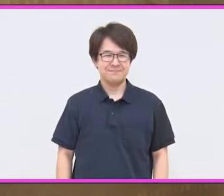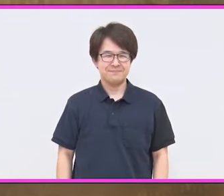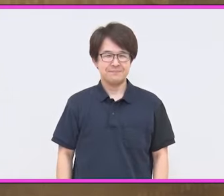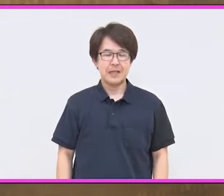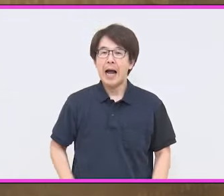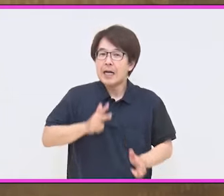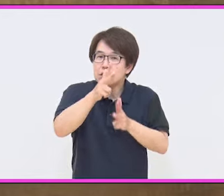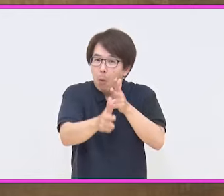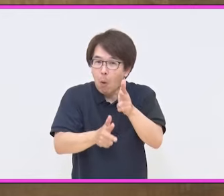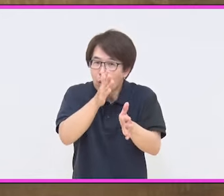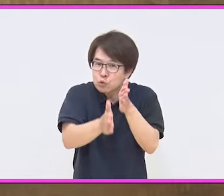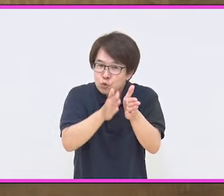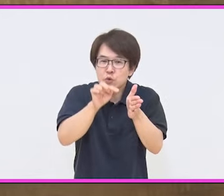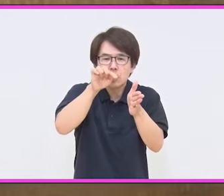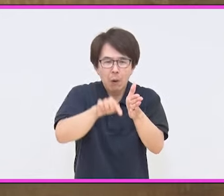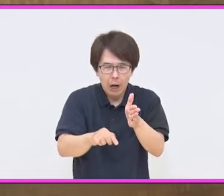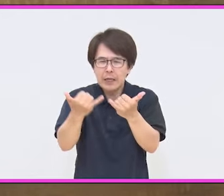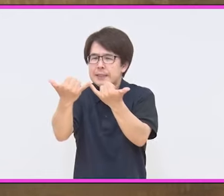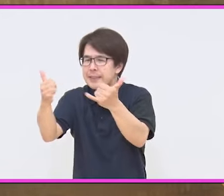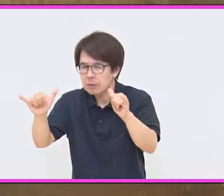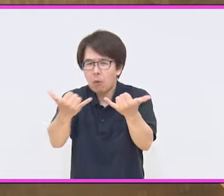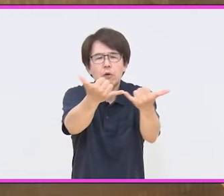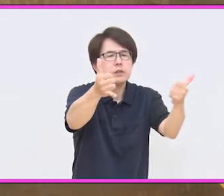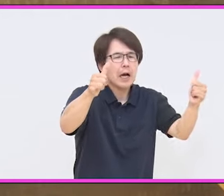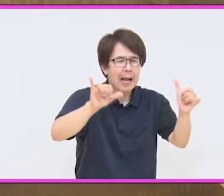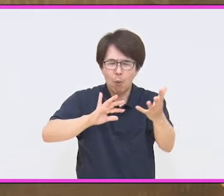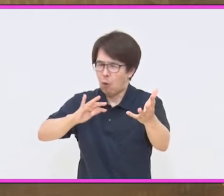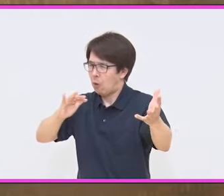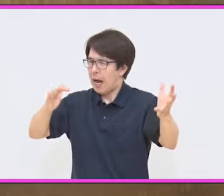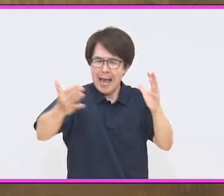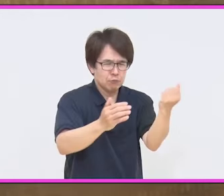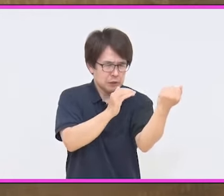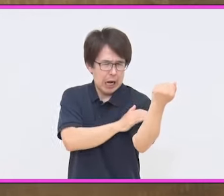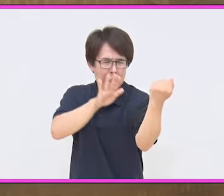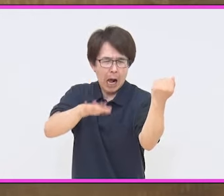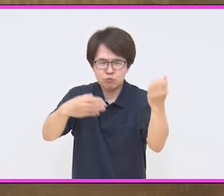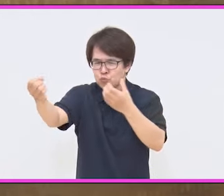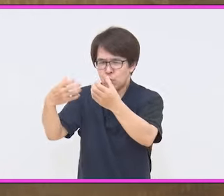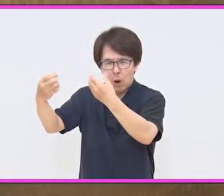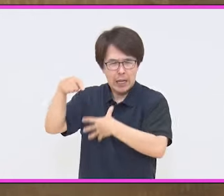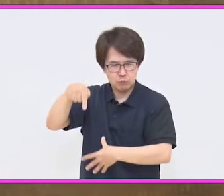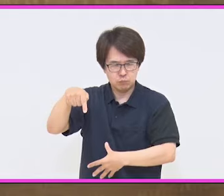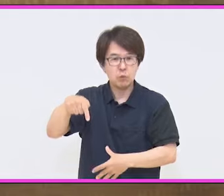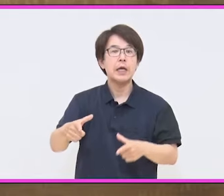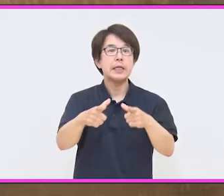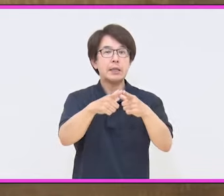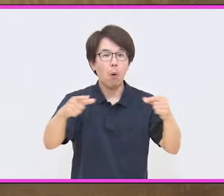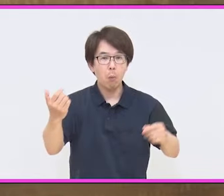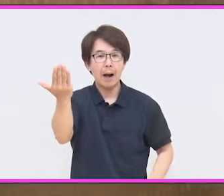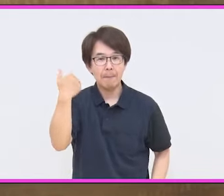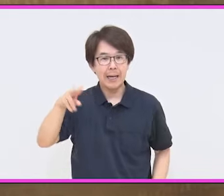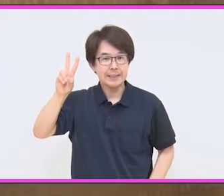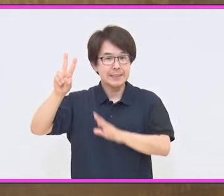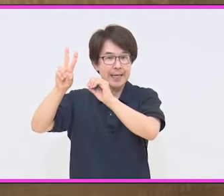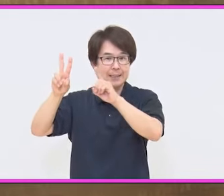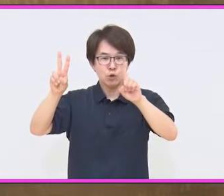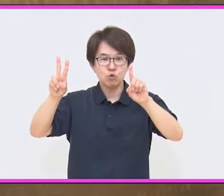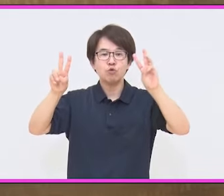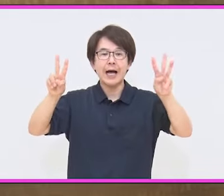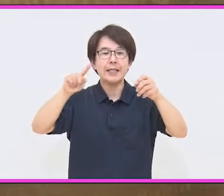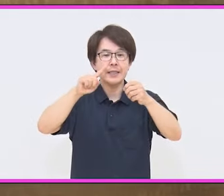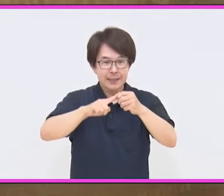スポーツには人や社会を変える力があるとよく言われますが、日本では2013年9月の国